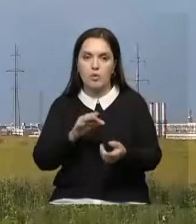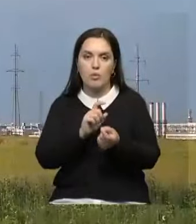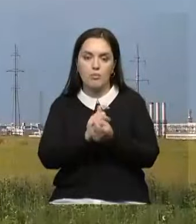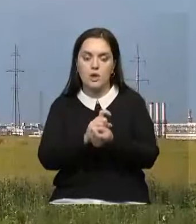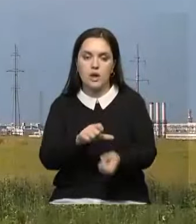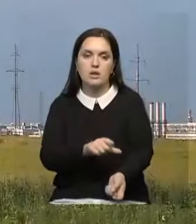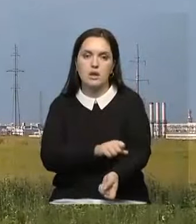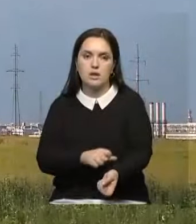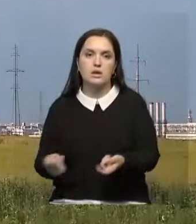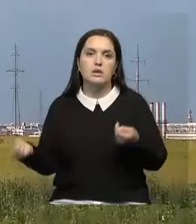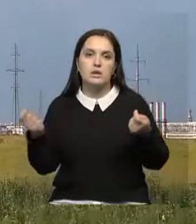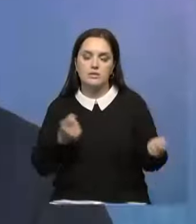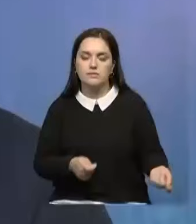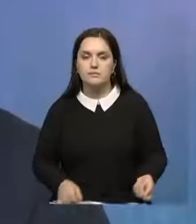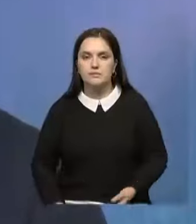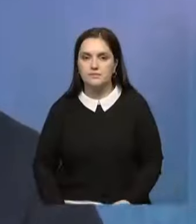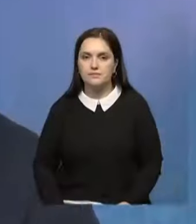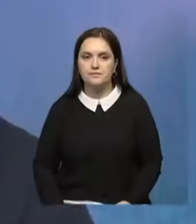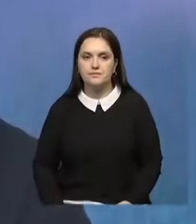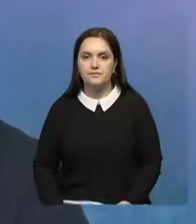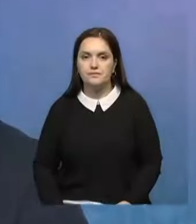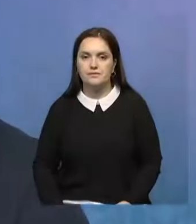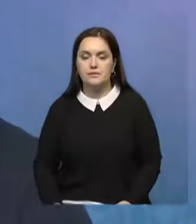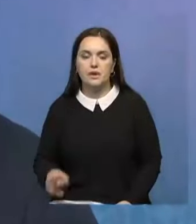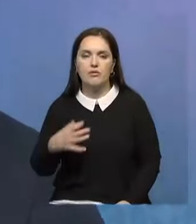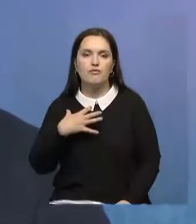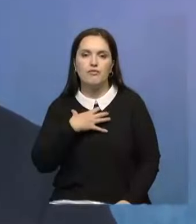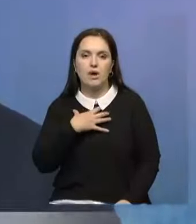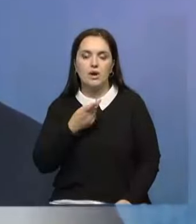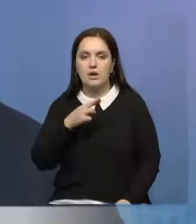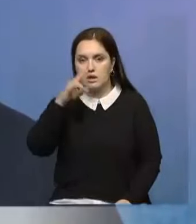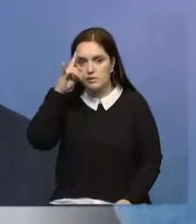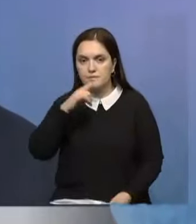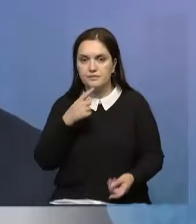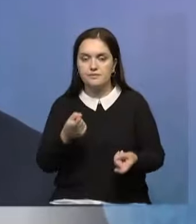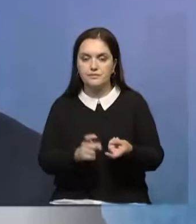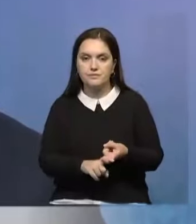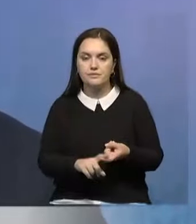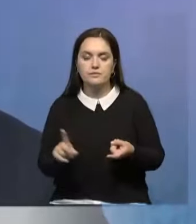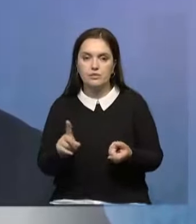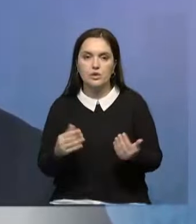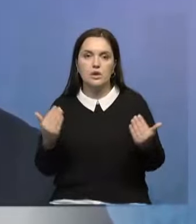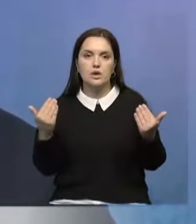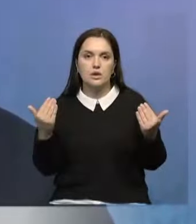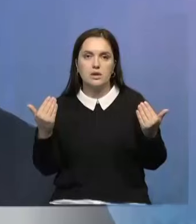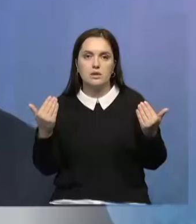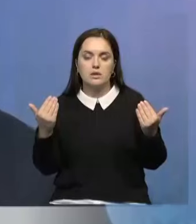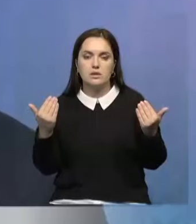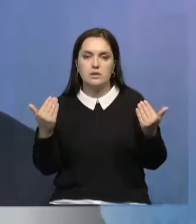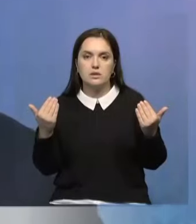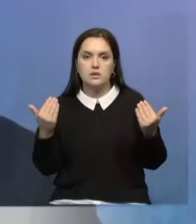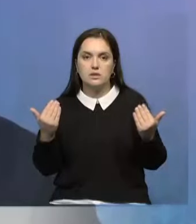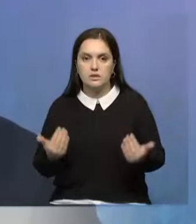с наркотрафиком. Это представляет особую важность для Казахстана в связи с тем, что вот мы сегодня, как мы